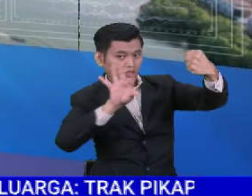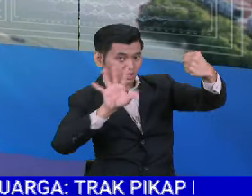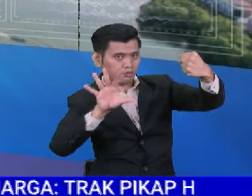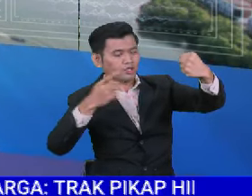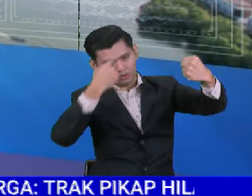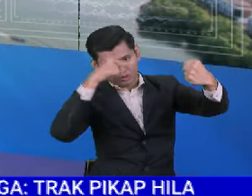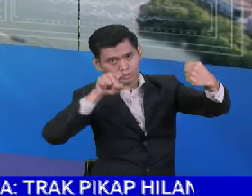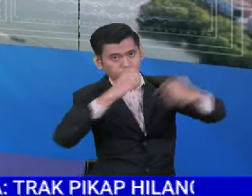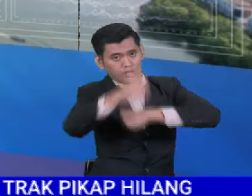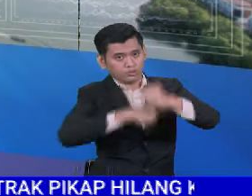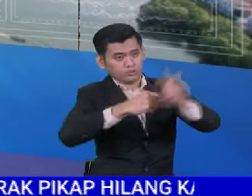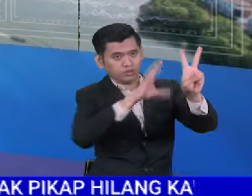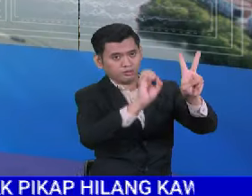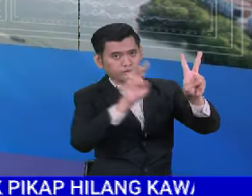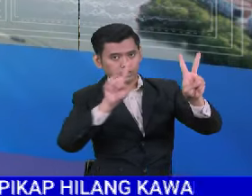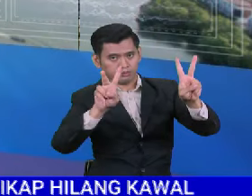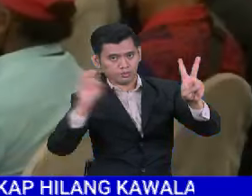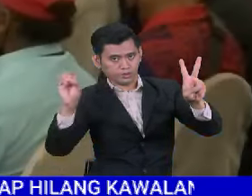juta hingga pada tahun 2020